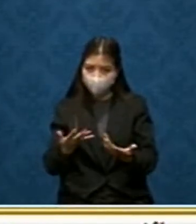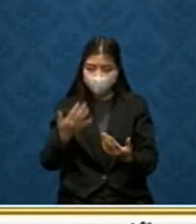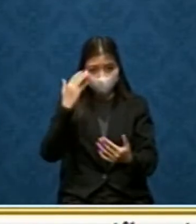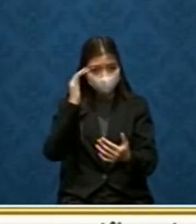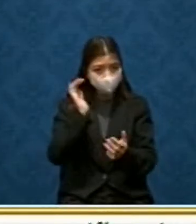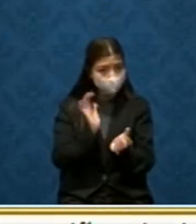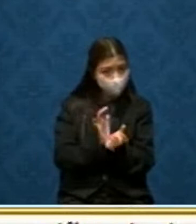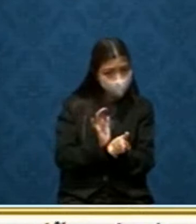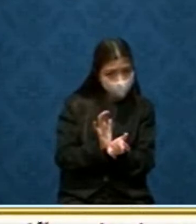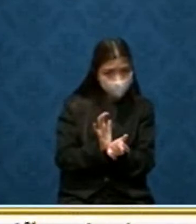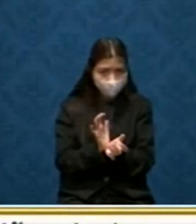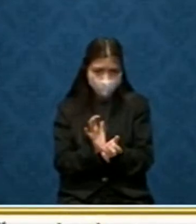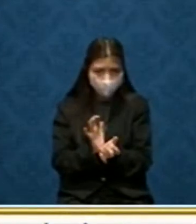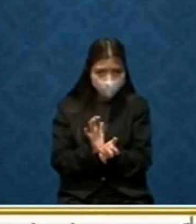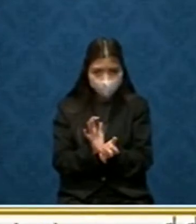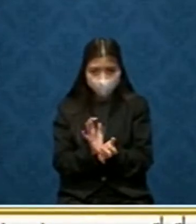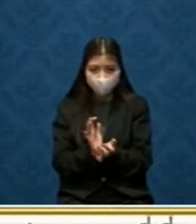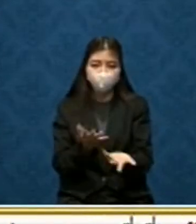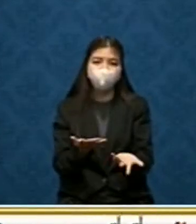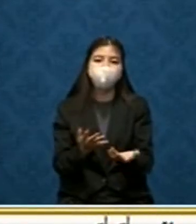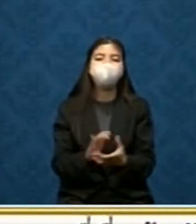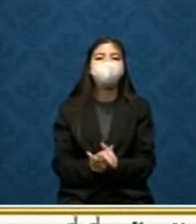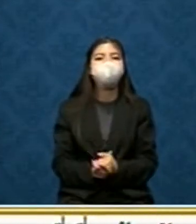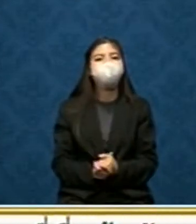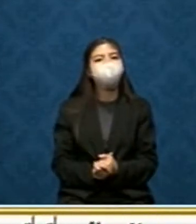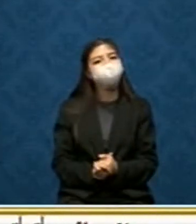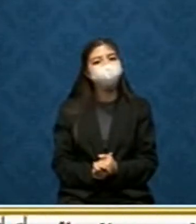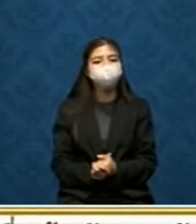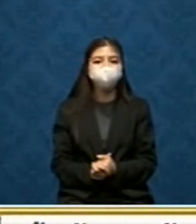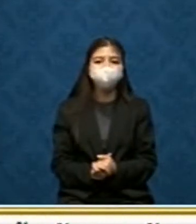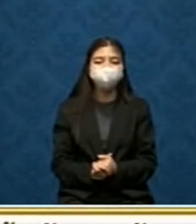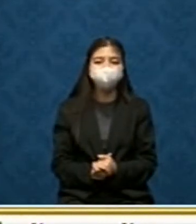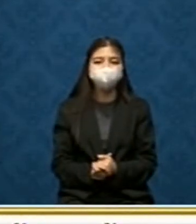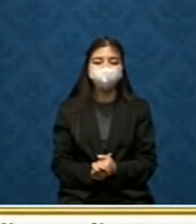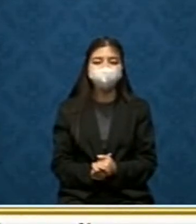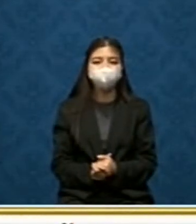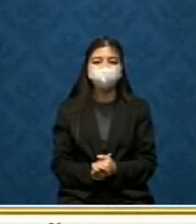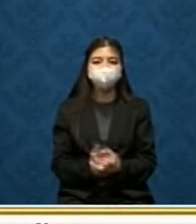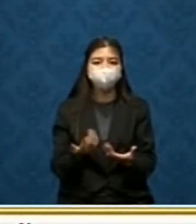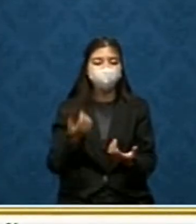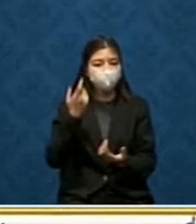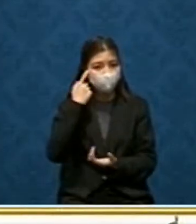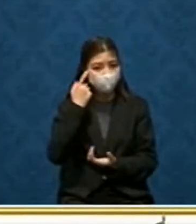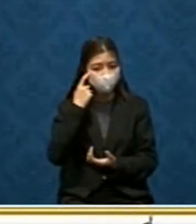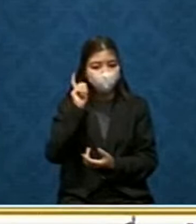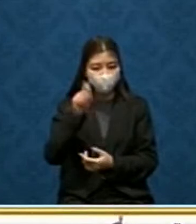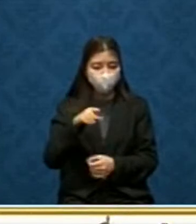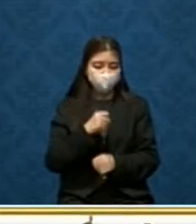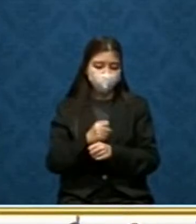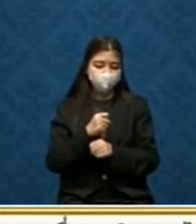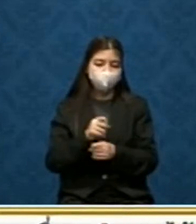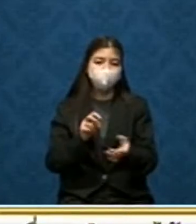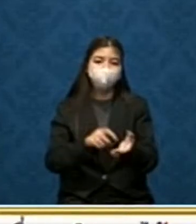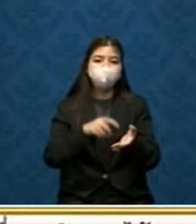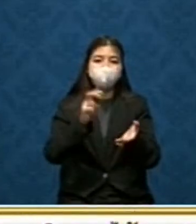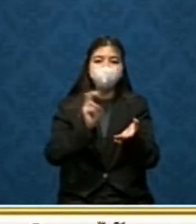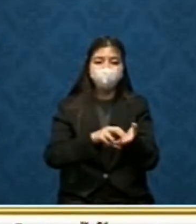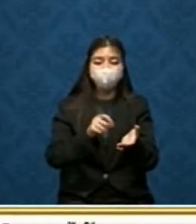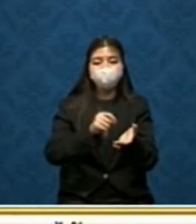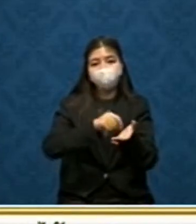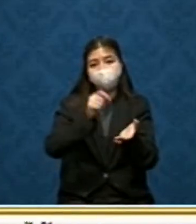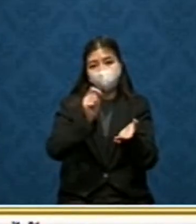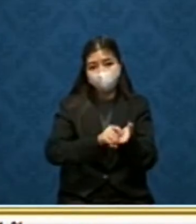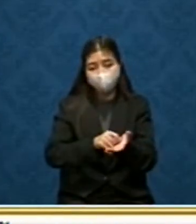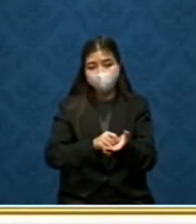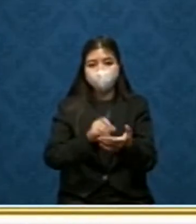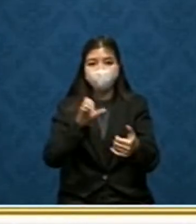ย ยั figuredพ่ฟงชวนชูวิพูด ยิงชัดแทนที่จะจับ ออกหมายจับไปถอนหมายจับ แนท